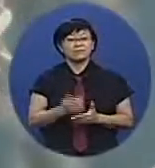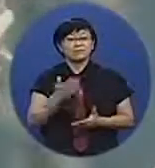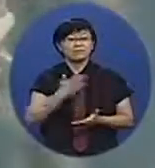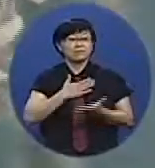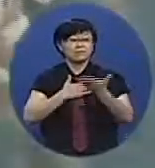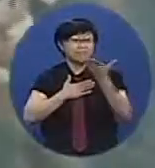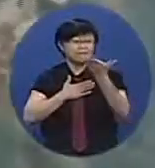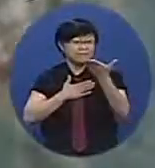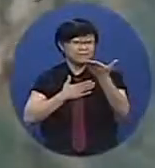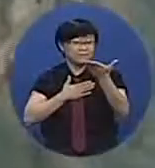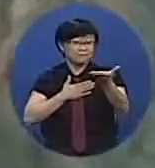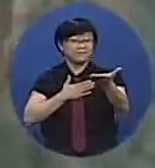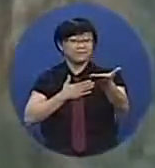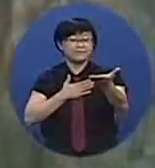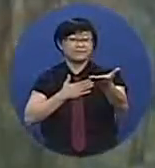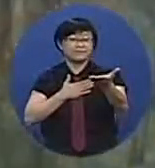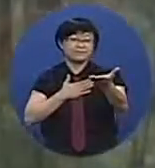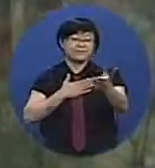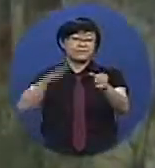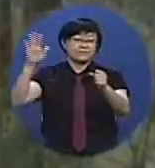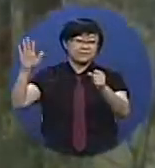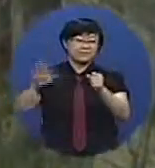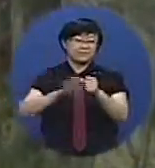것 나는 너를